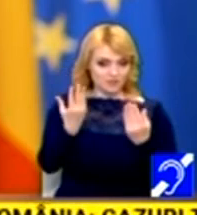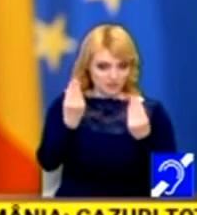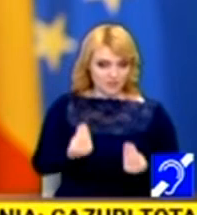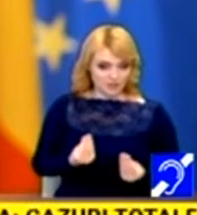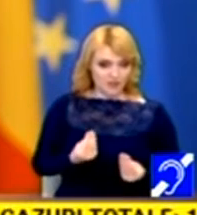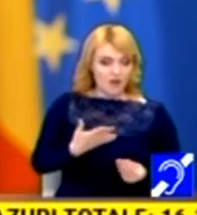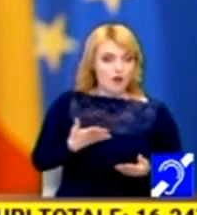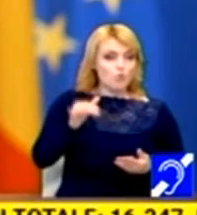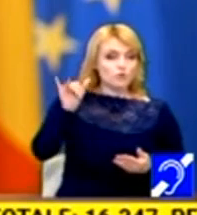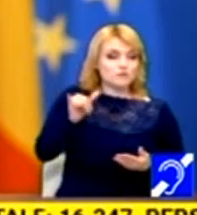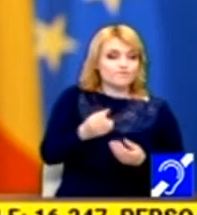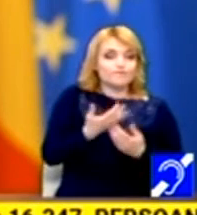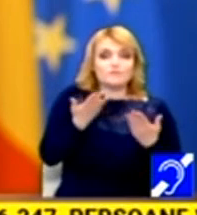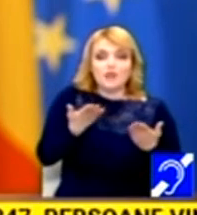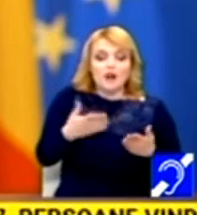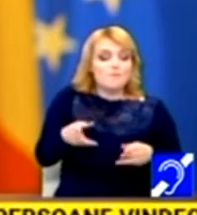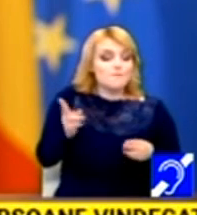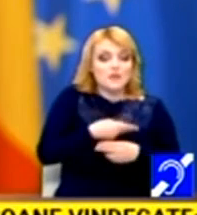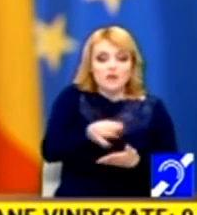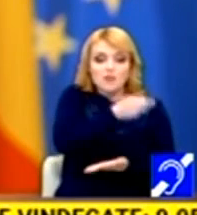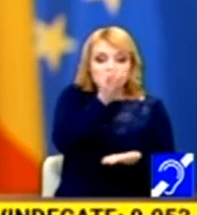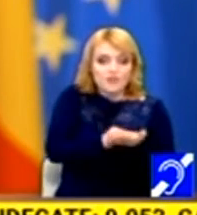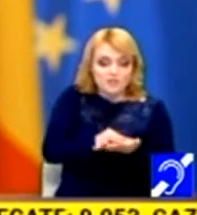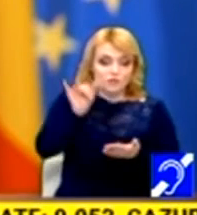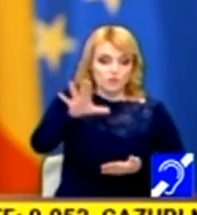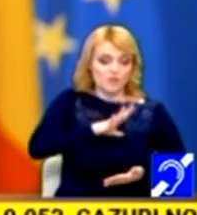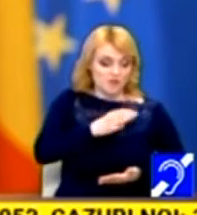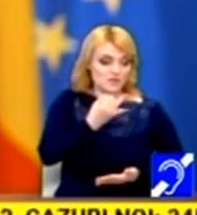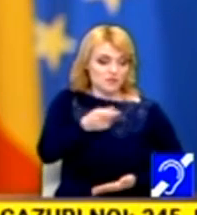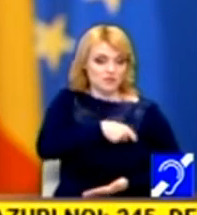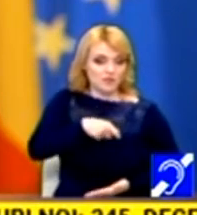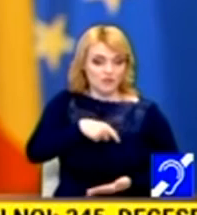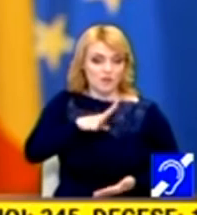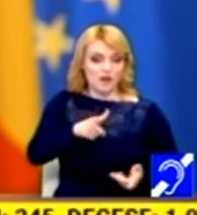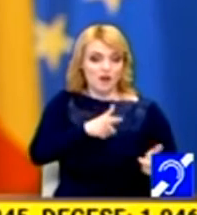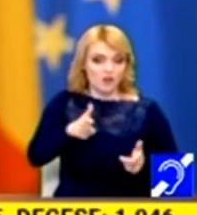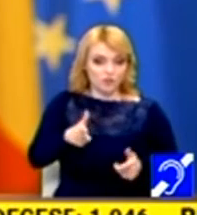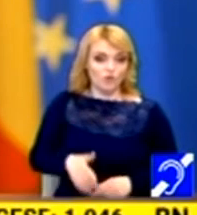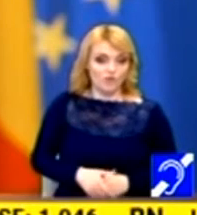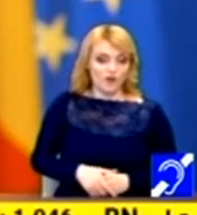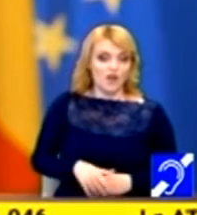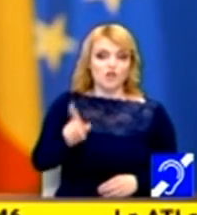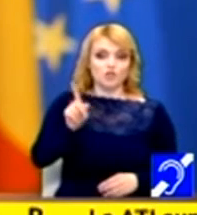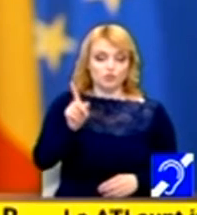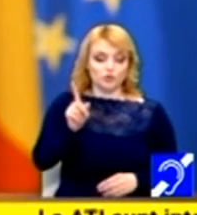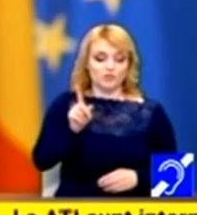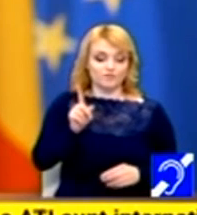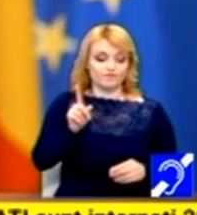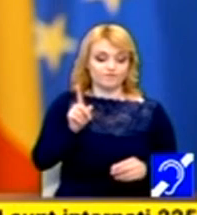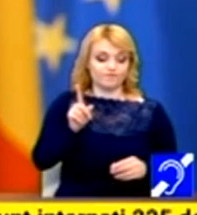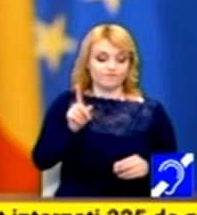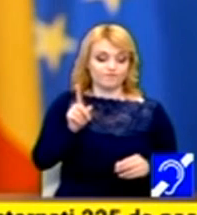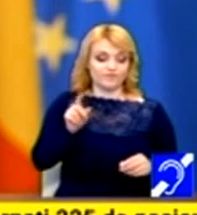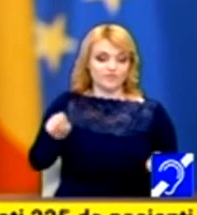câtă irresponsabilitate unii parlamentari erau gata să facă aproape inoperabilă și